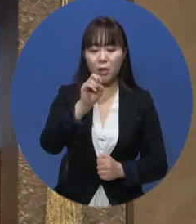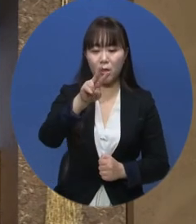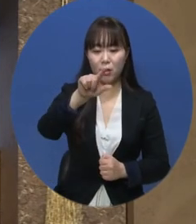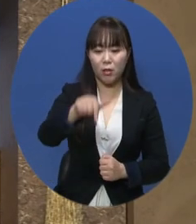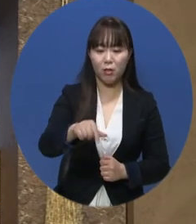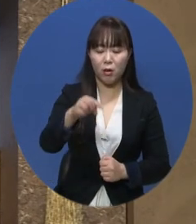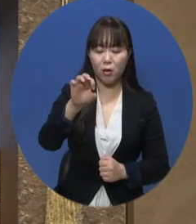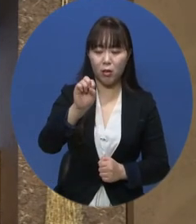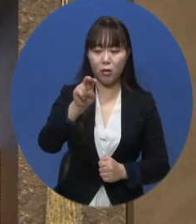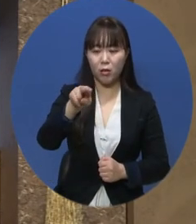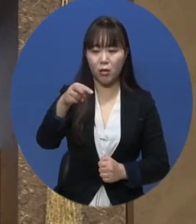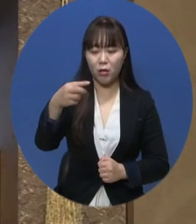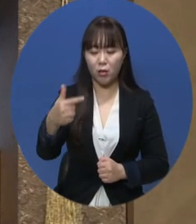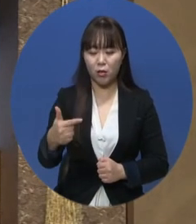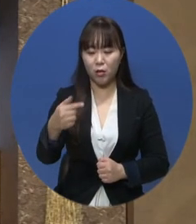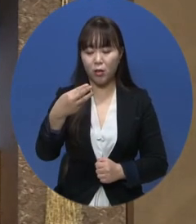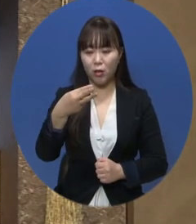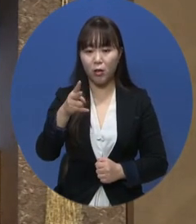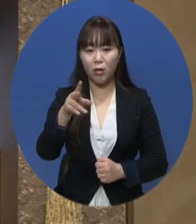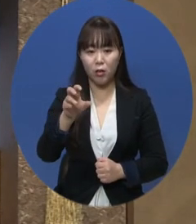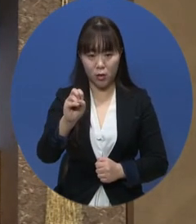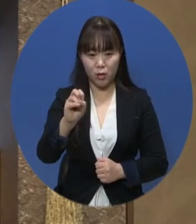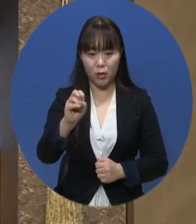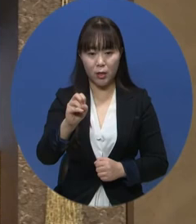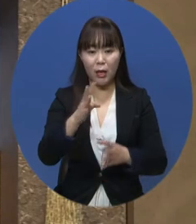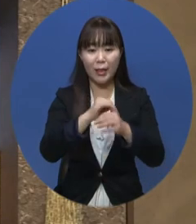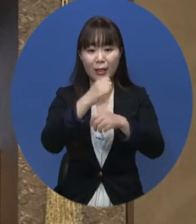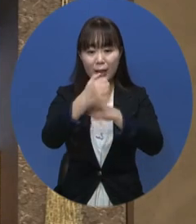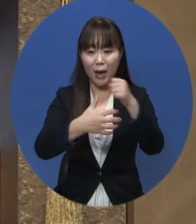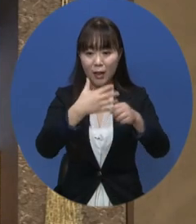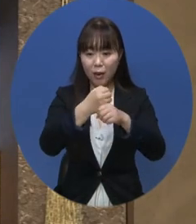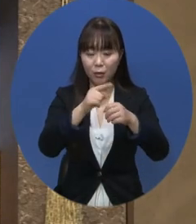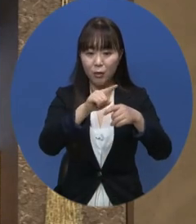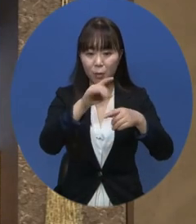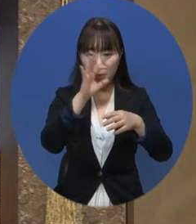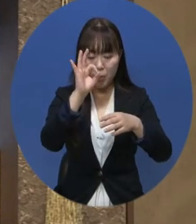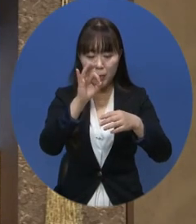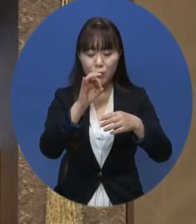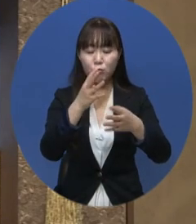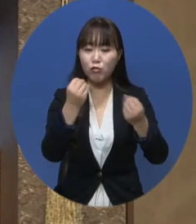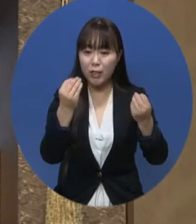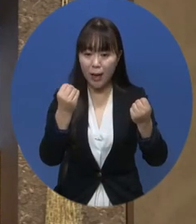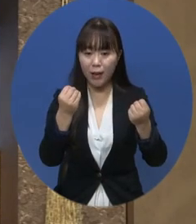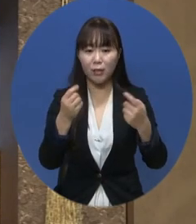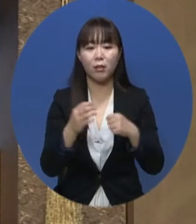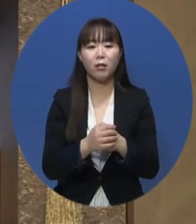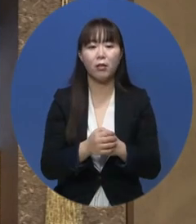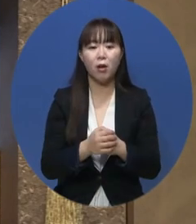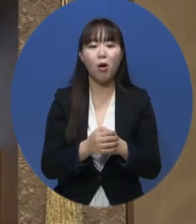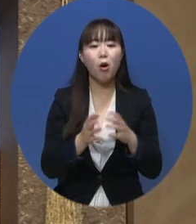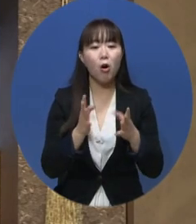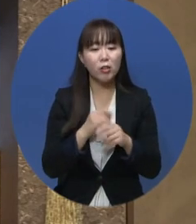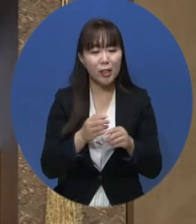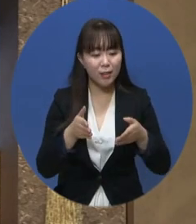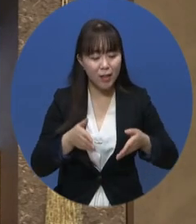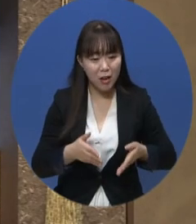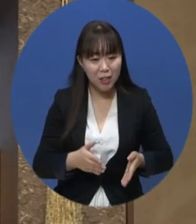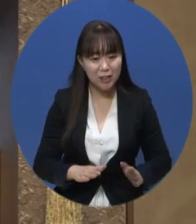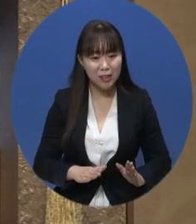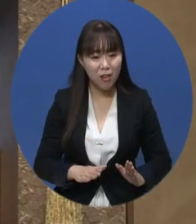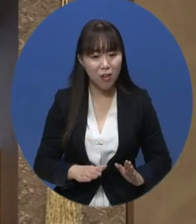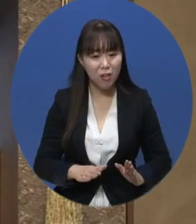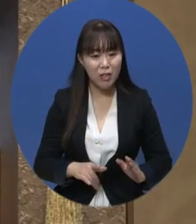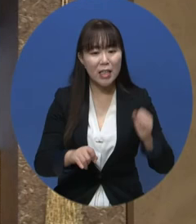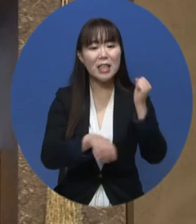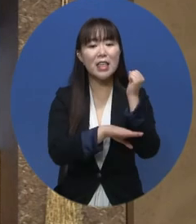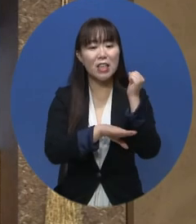영연령이라고 하는데요. 이제 영연령이라는 건 이제 달력, 네. 달력에 의한 숫자로 보는 거죠. 예. 그러니까 아 몇 년도에 태어났어